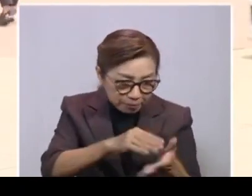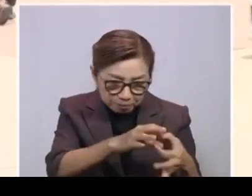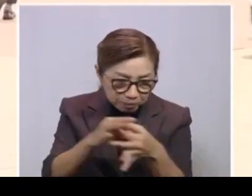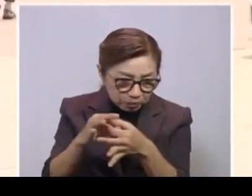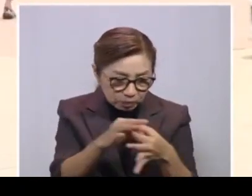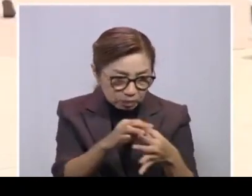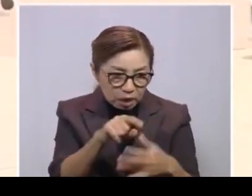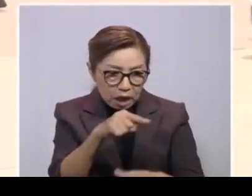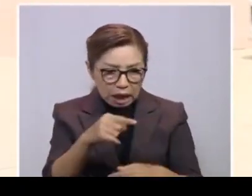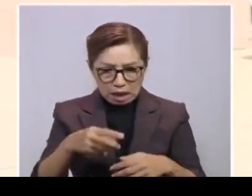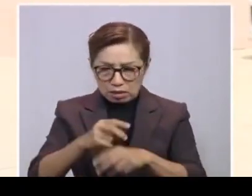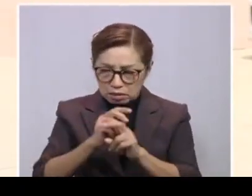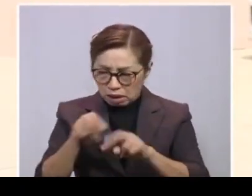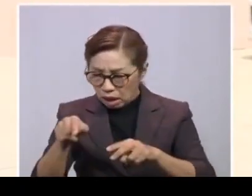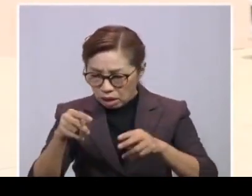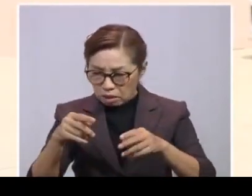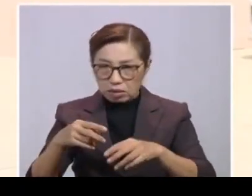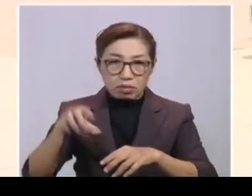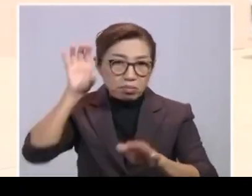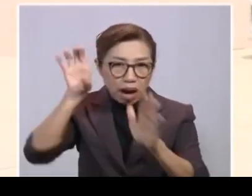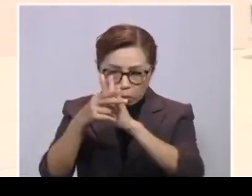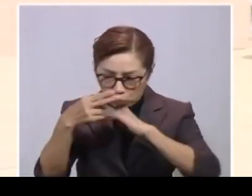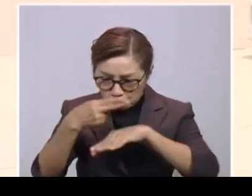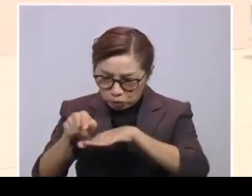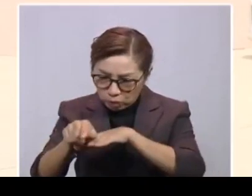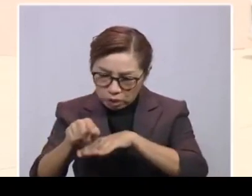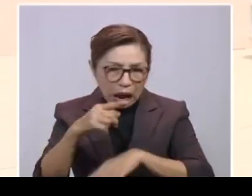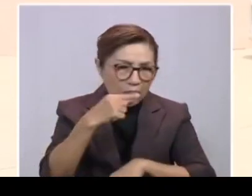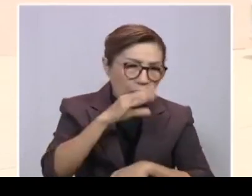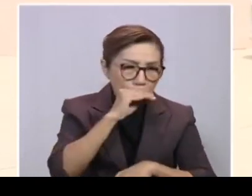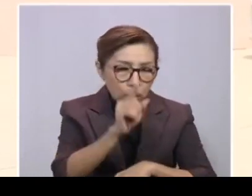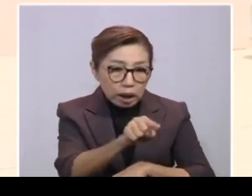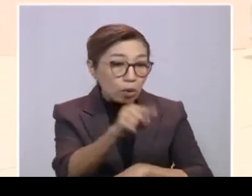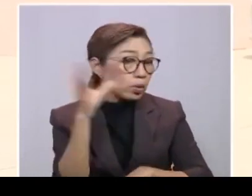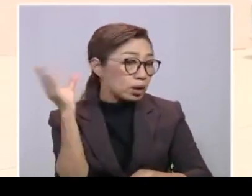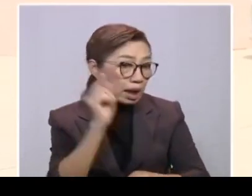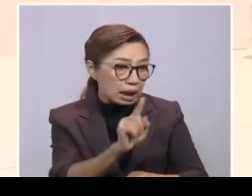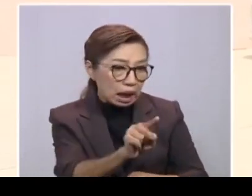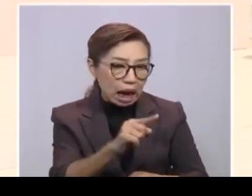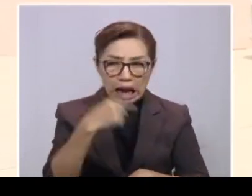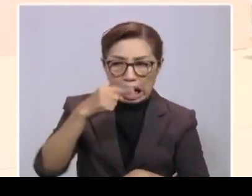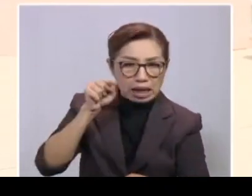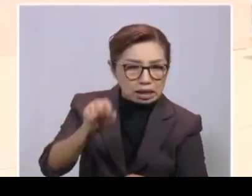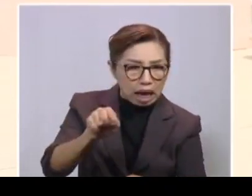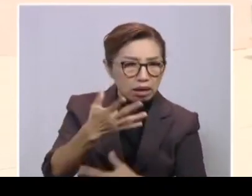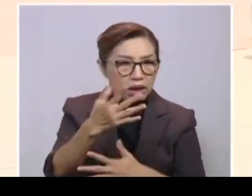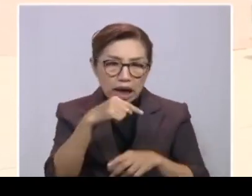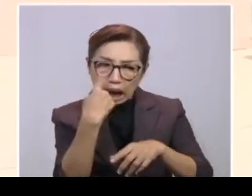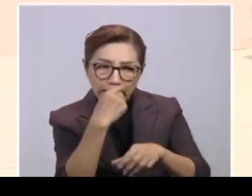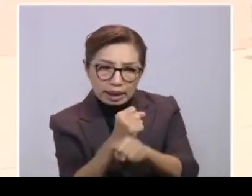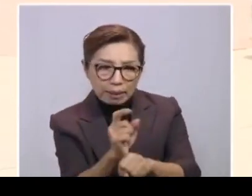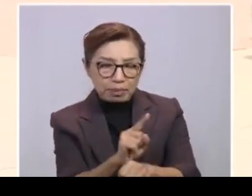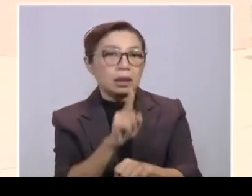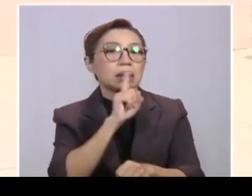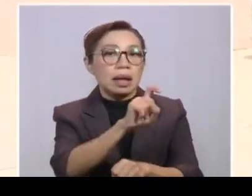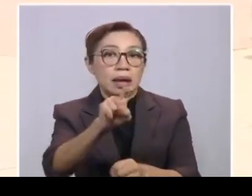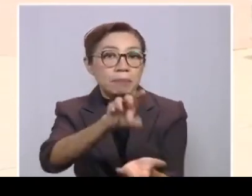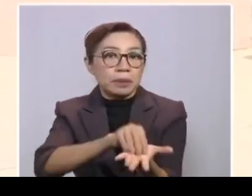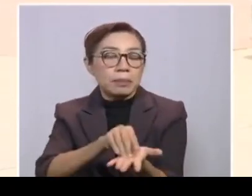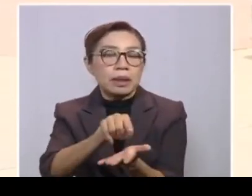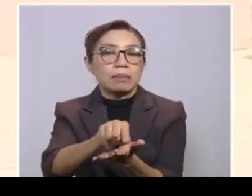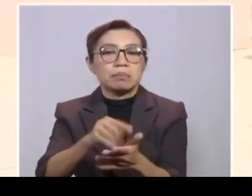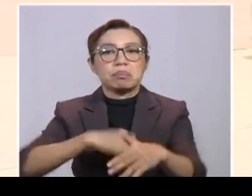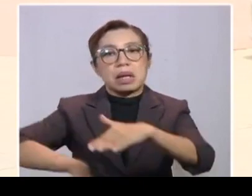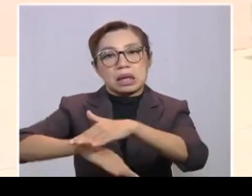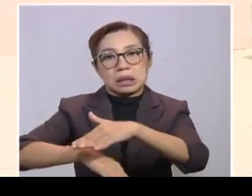ว่าใครพูดอะไรในคืนนั้นใครเป็นคนยิงใครเป็นคนสั่งการได้ยินอะไรหรือไม่นะครับเพื่อเอามาประกอบกันเอาผิดกับ